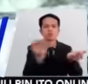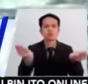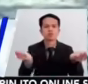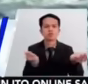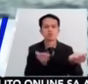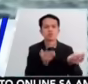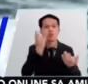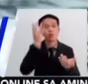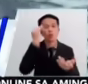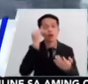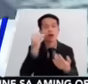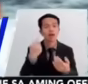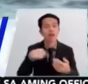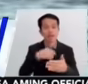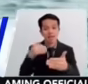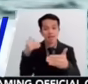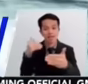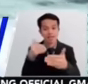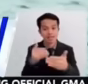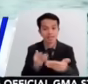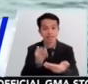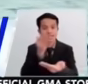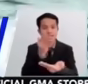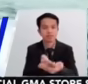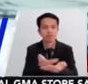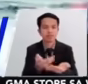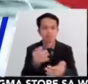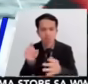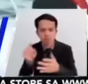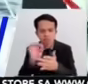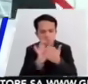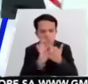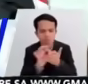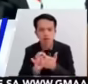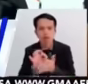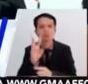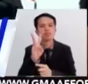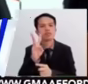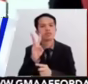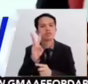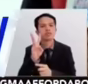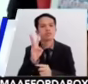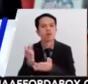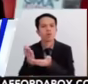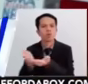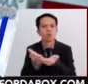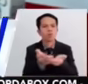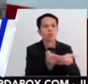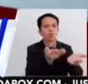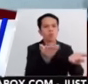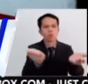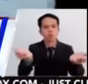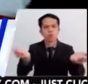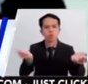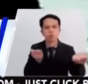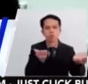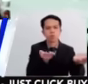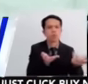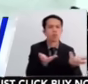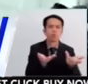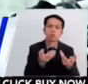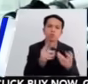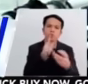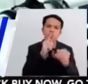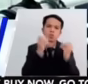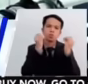na kami doon, Rafi, eh, nabilang namin, ano, nasa about 6 yung China Coast Guard vessel na nakikita talaga namin, ano, at